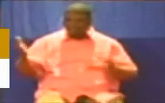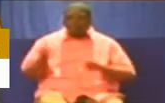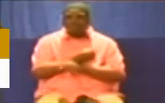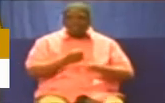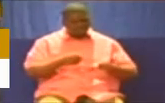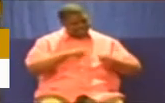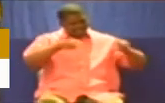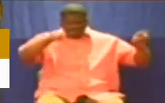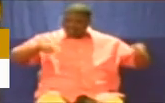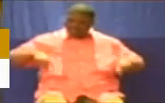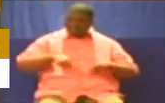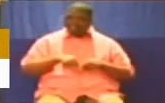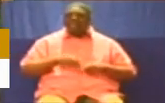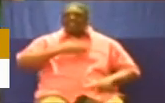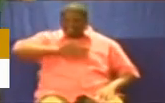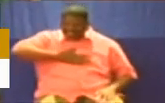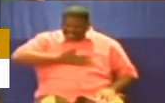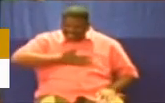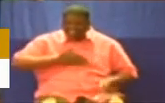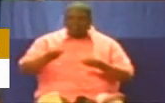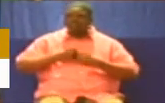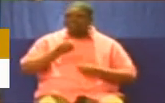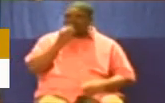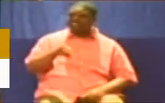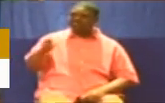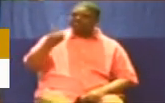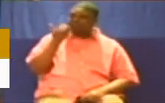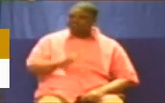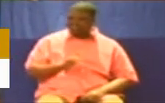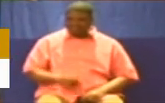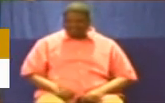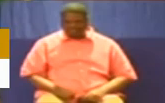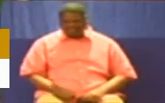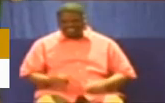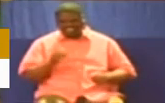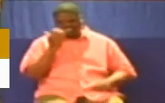kiwanja. Asante sana kwa kutupa taarifa hiyo muhimu Mheshimiwa.